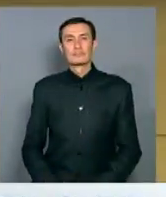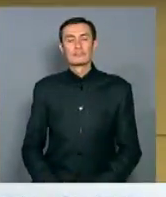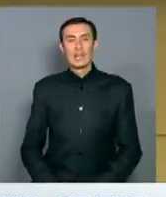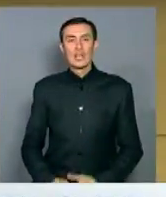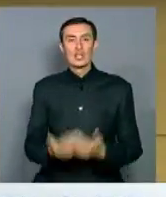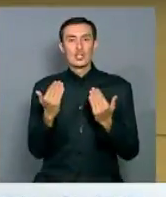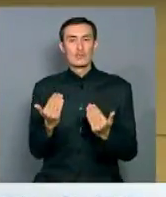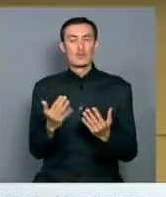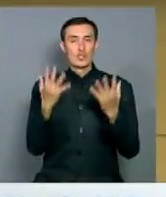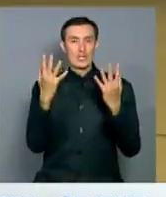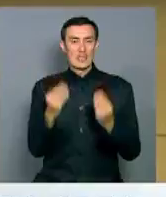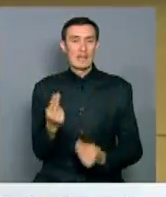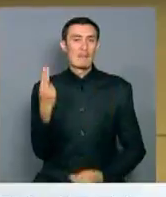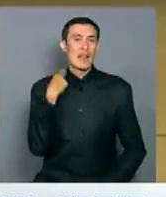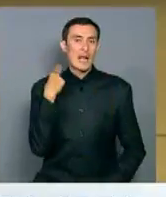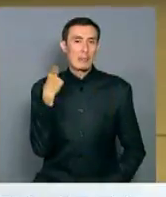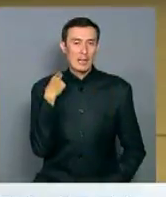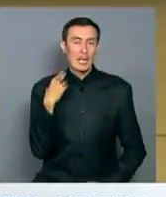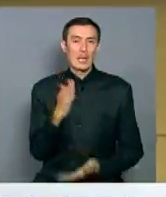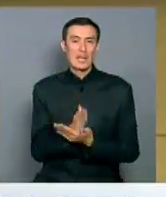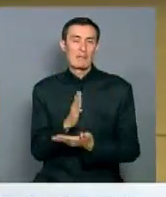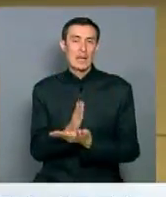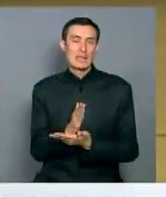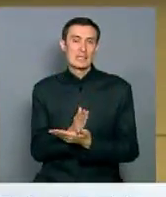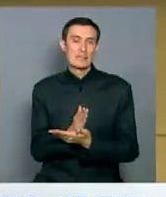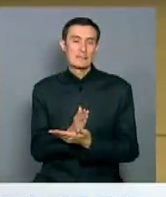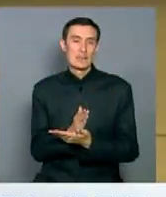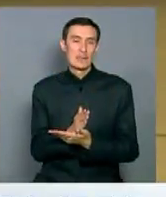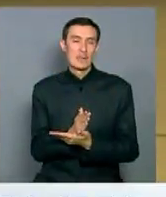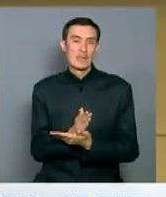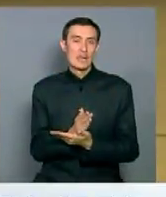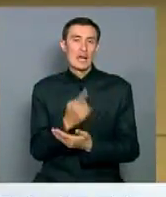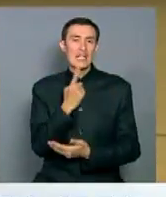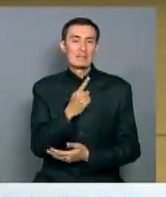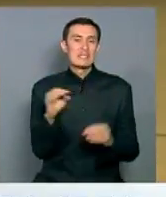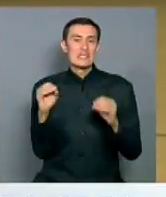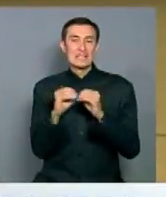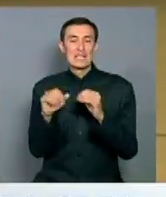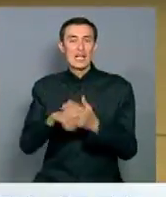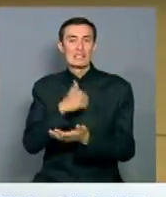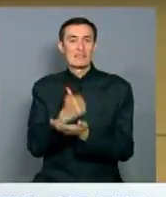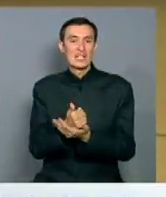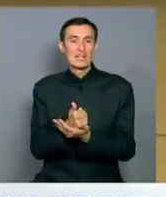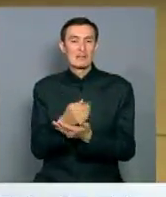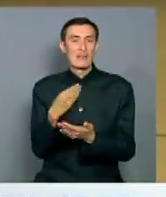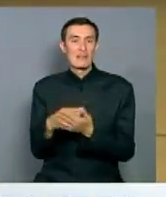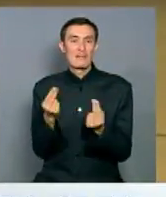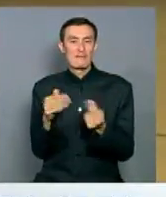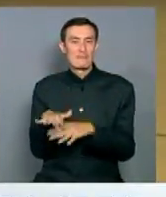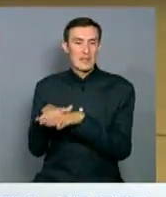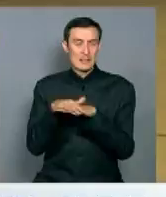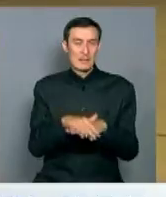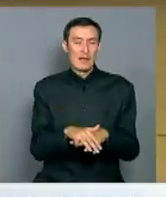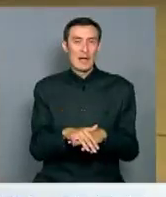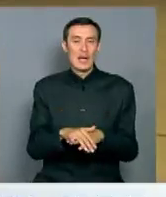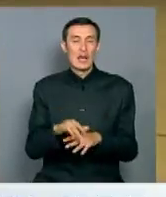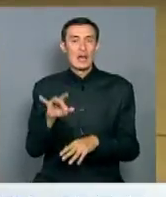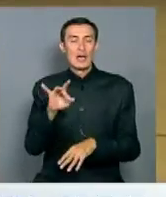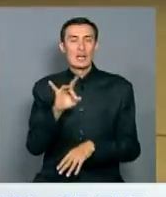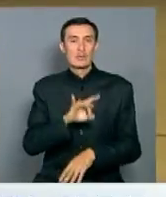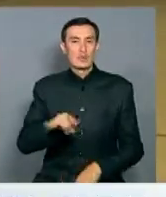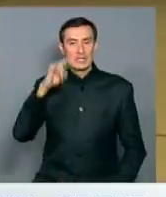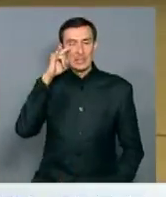На сегодняшний день Великобритания является одним из 10 основных инвесторов Республики Казахстан, а Казахстан входит в 5 основных